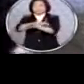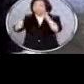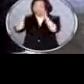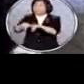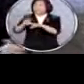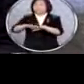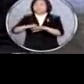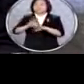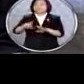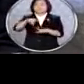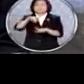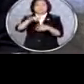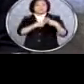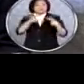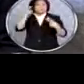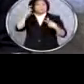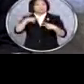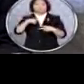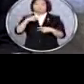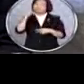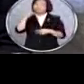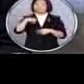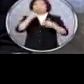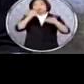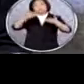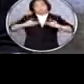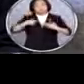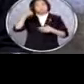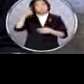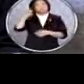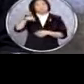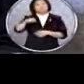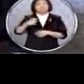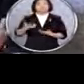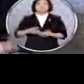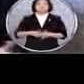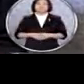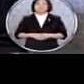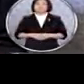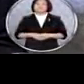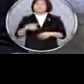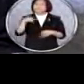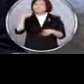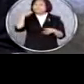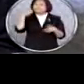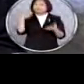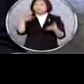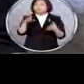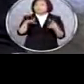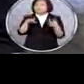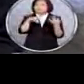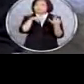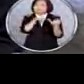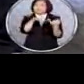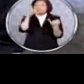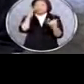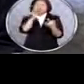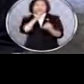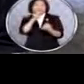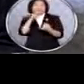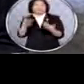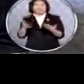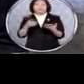可是现在他又说我可以这个概括成熟。基本上呢，他的看法一直在变，所以台湾